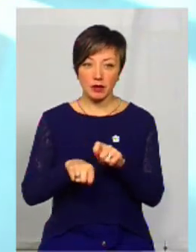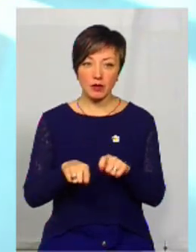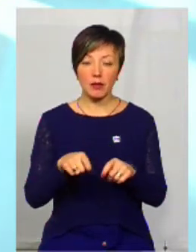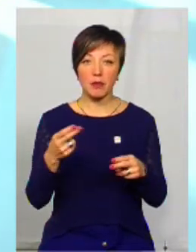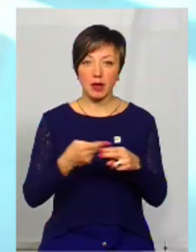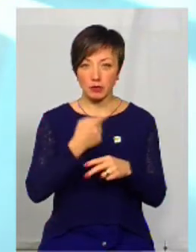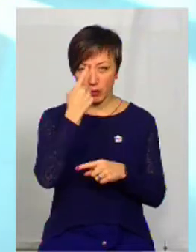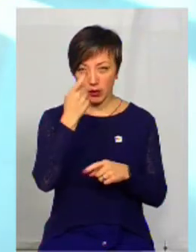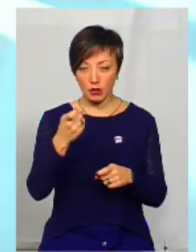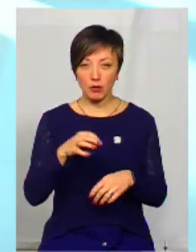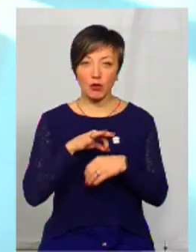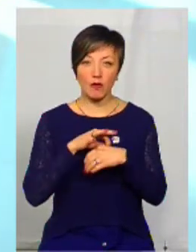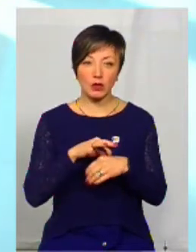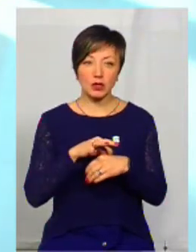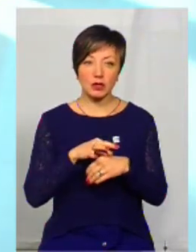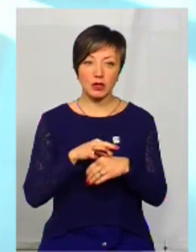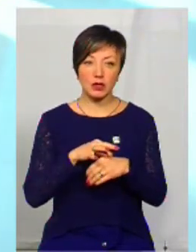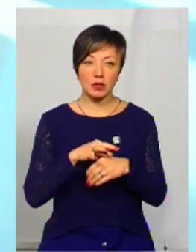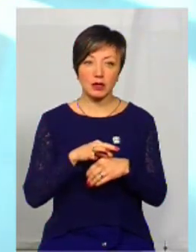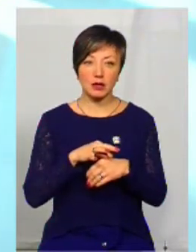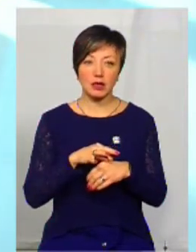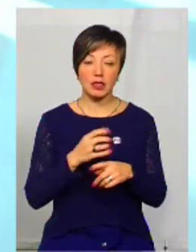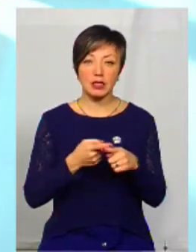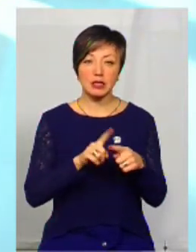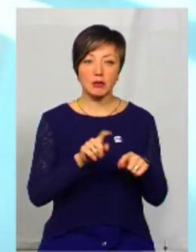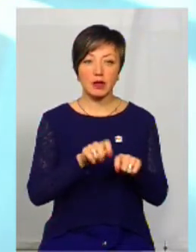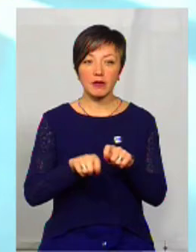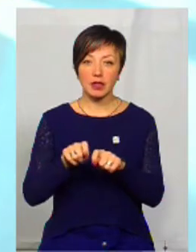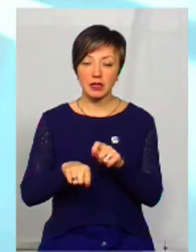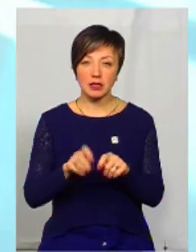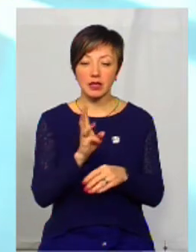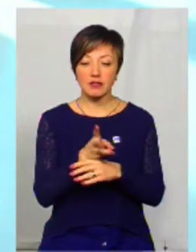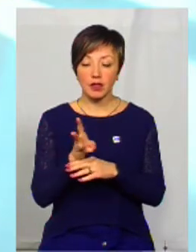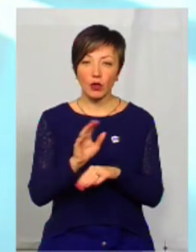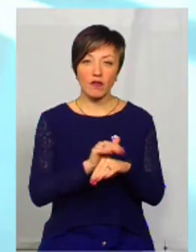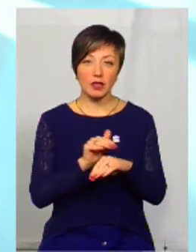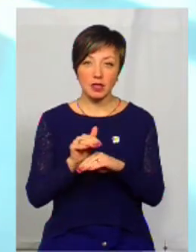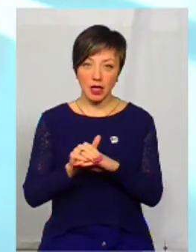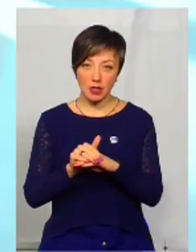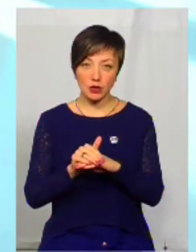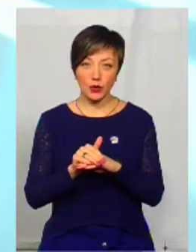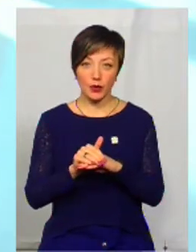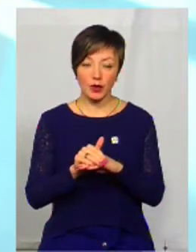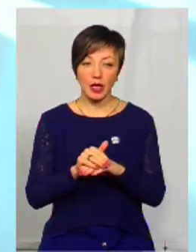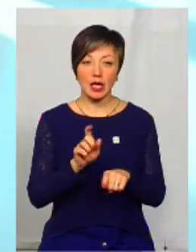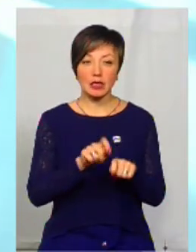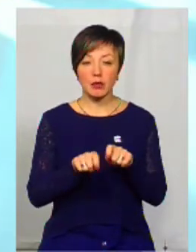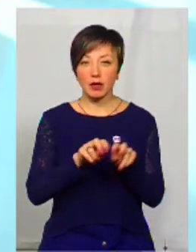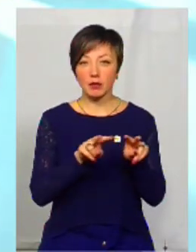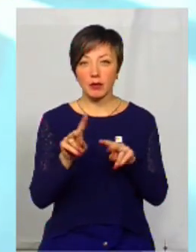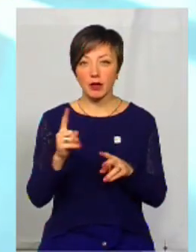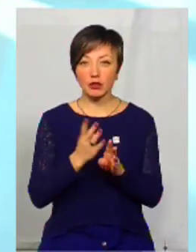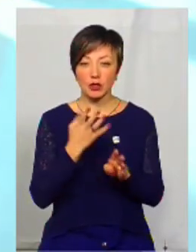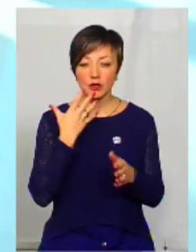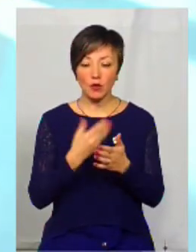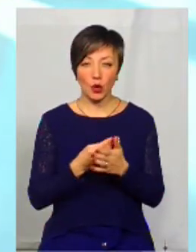проводяться без попередження, проводяться ці перевірки з відеофіксацією. Тобто інспектор контролює в першу